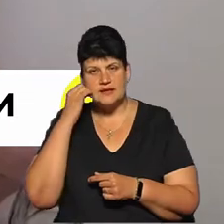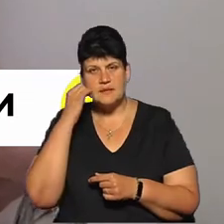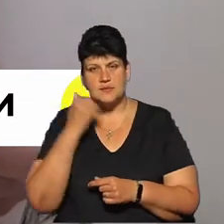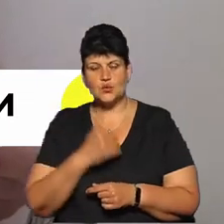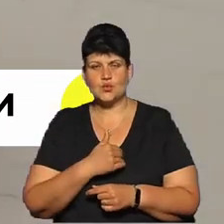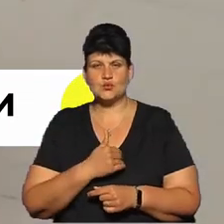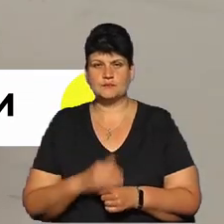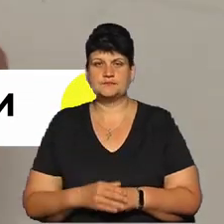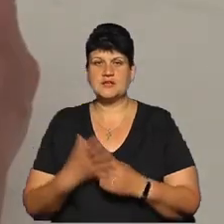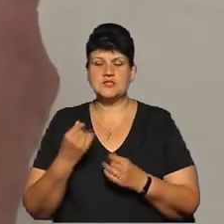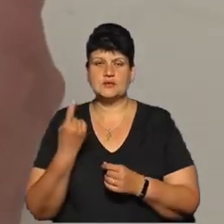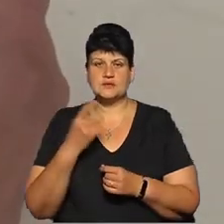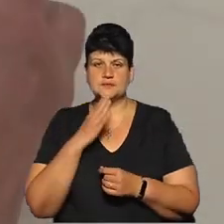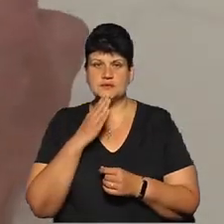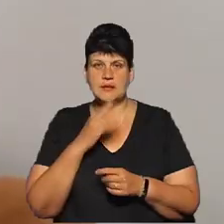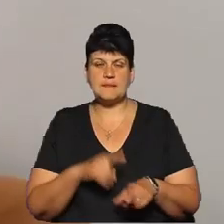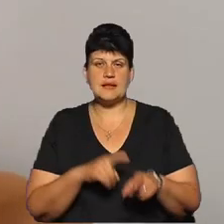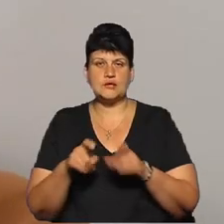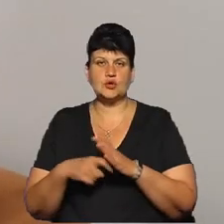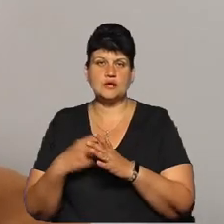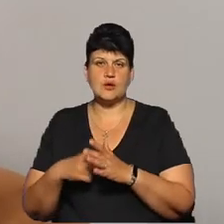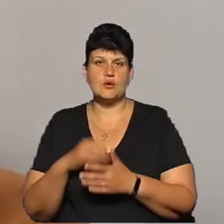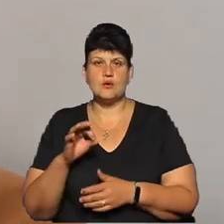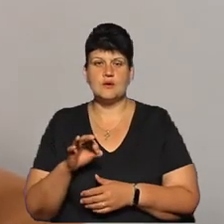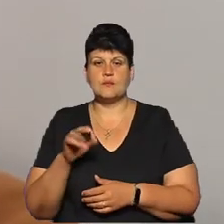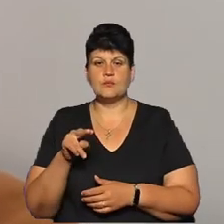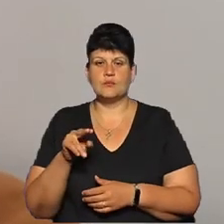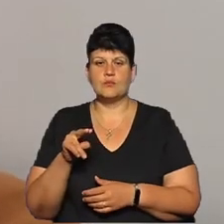покупчиня – переселенка із Донецька Ольга Пугачова. То я прийшла,